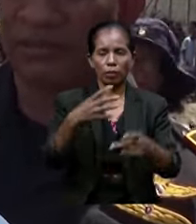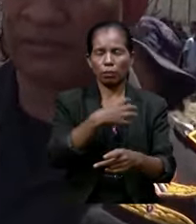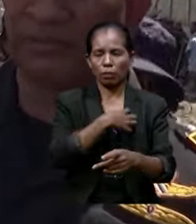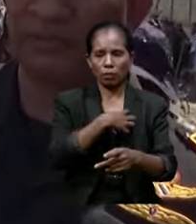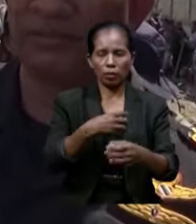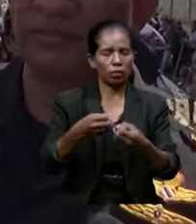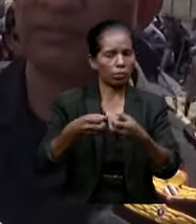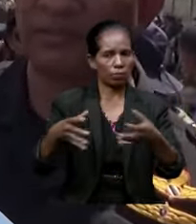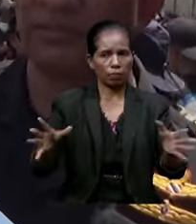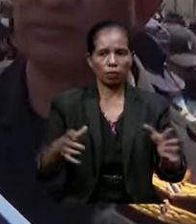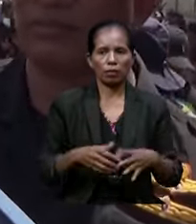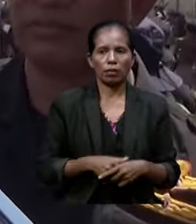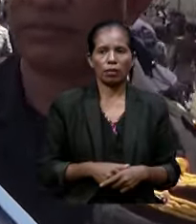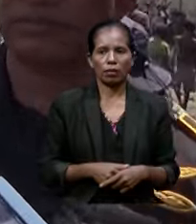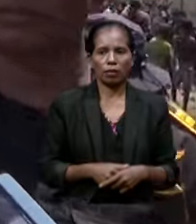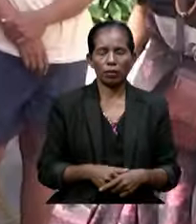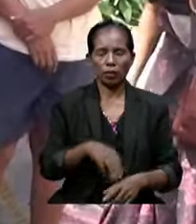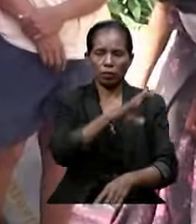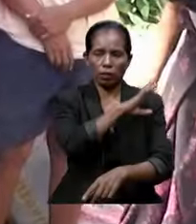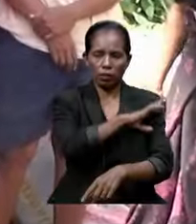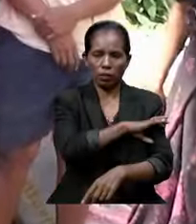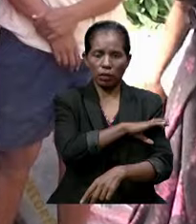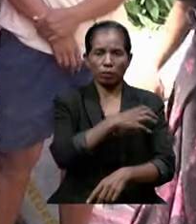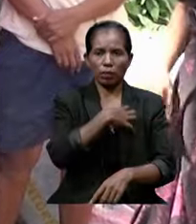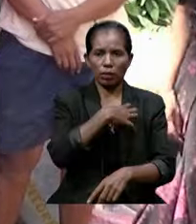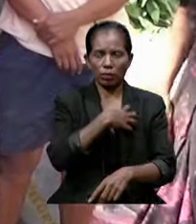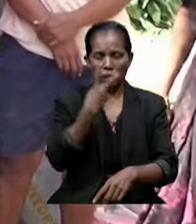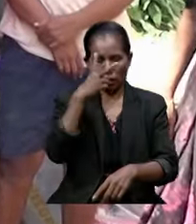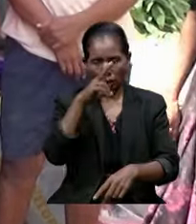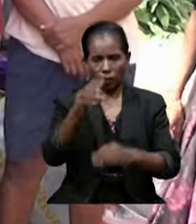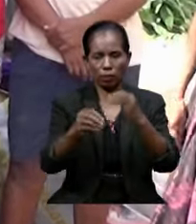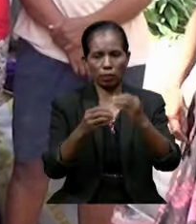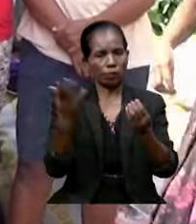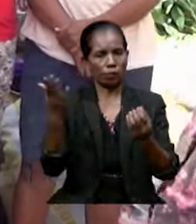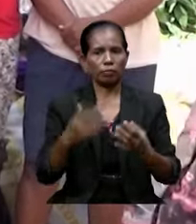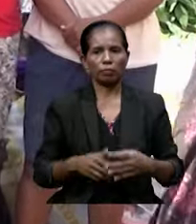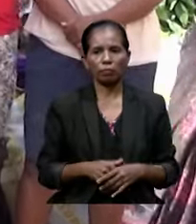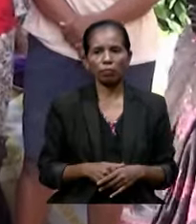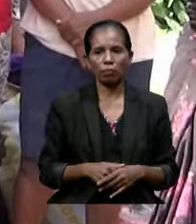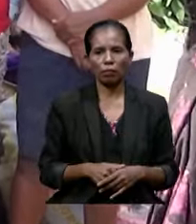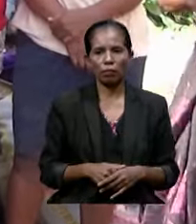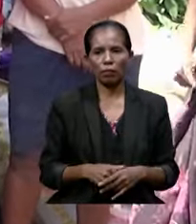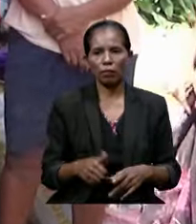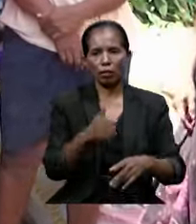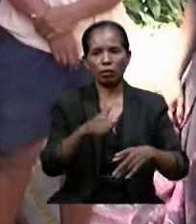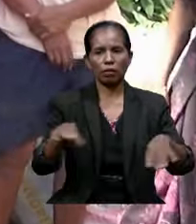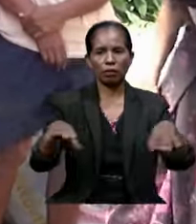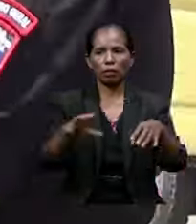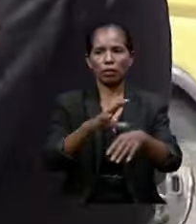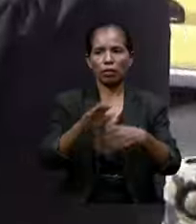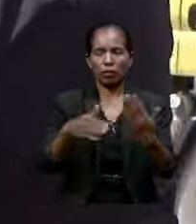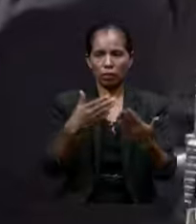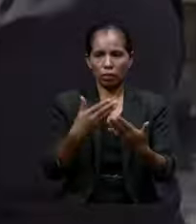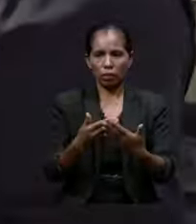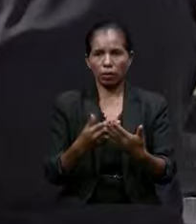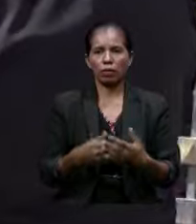para depois segurança, polícia ser se errar o controle lá. Falo que seria força, seria os FTT. Nela, os permais